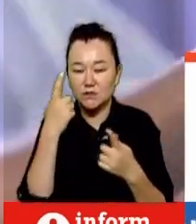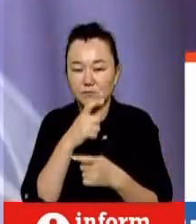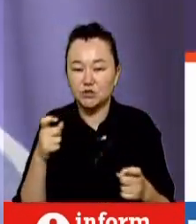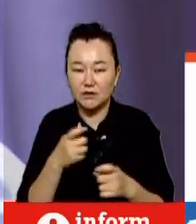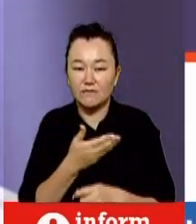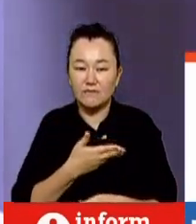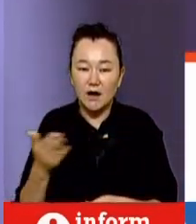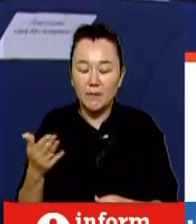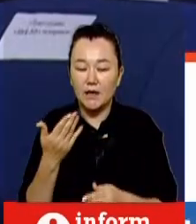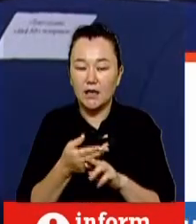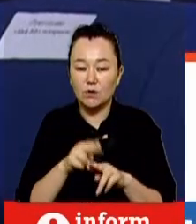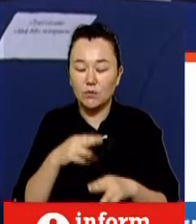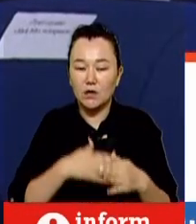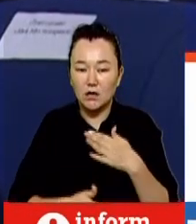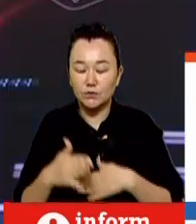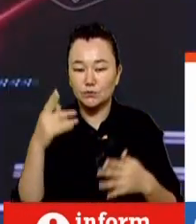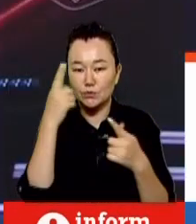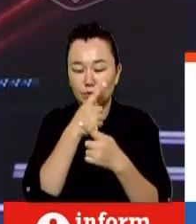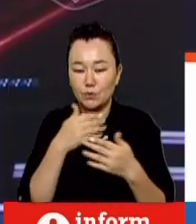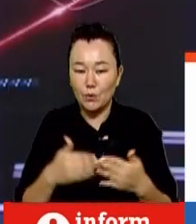вам эту радостную новость